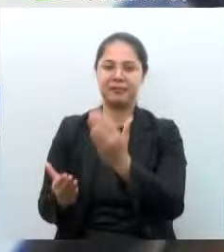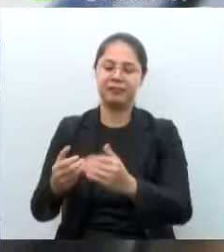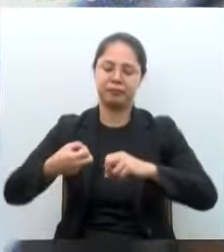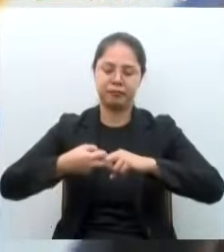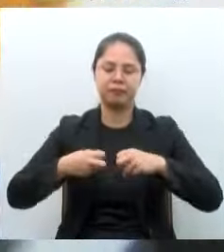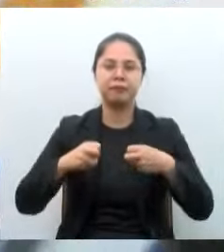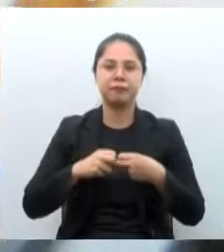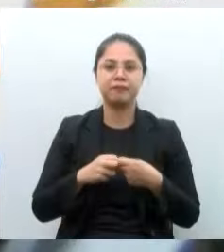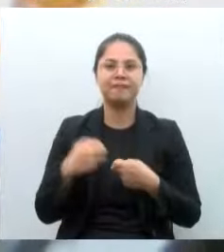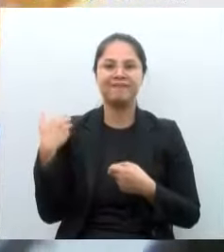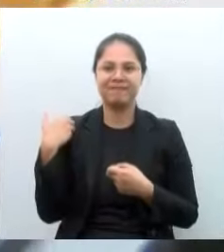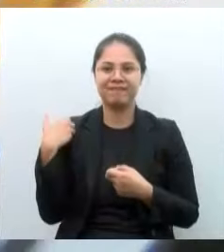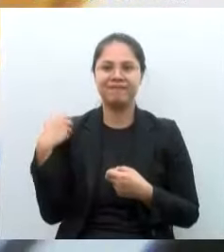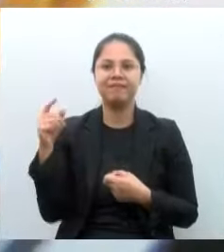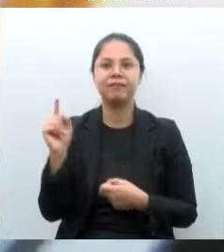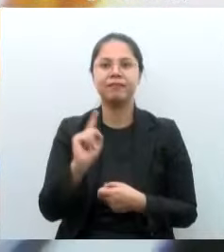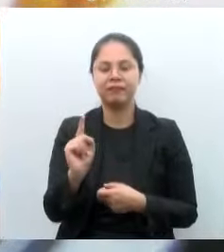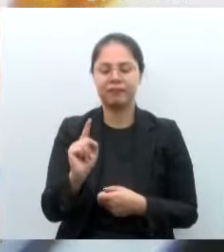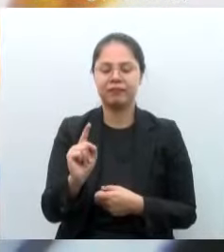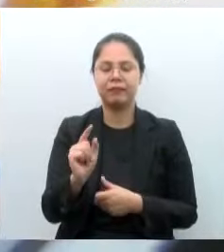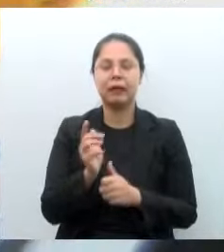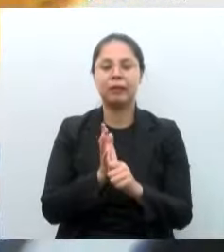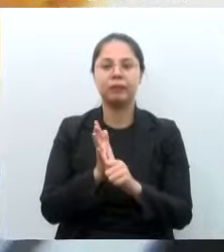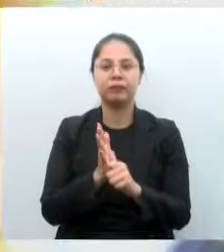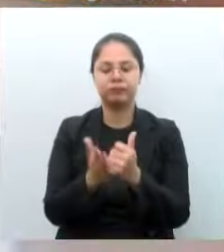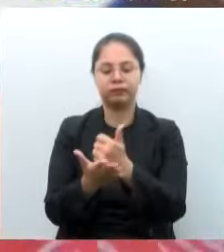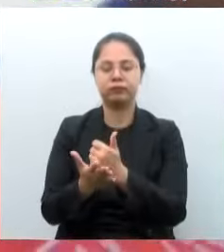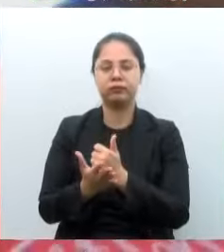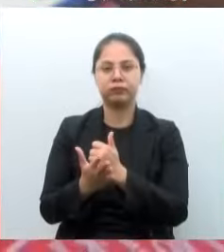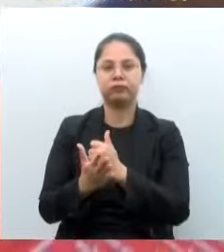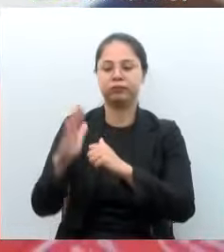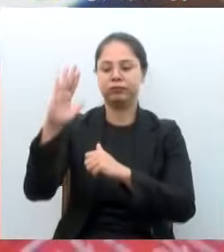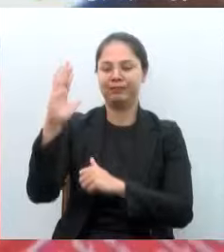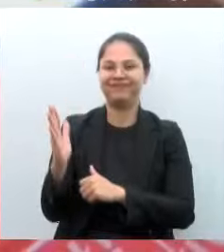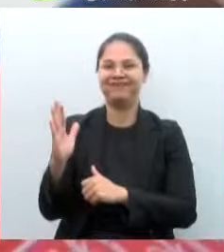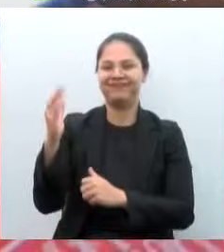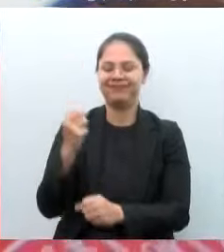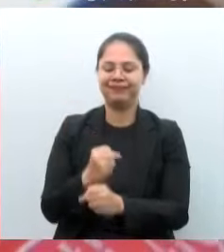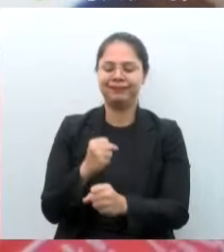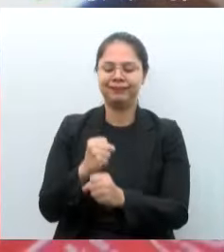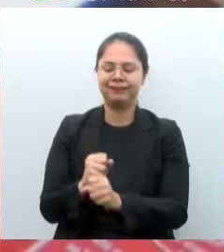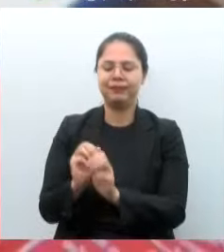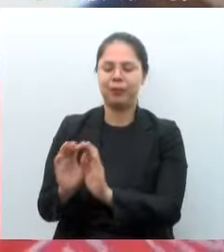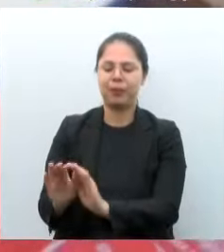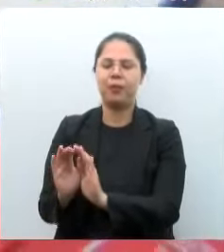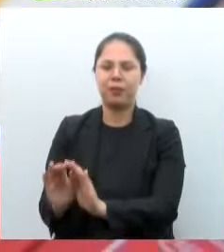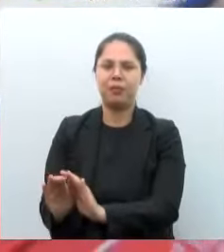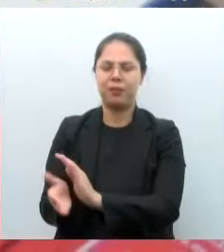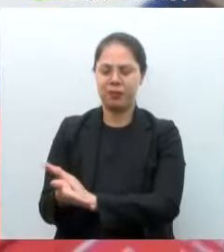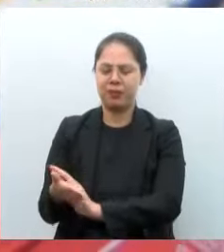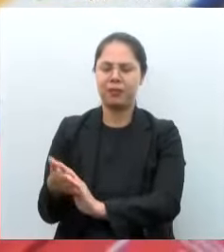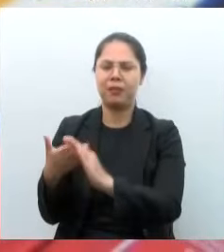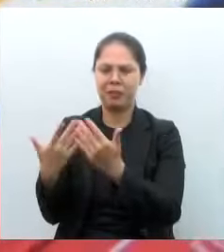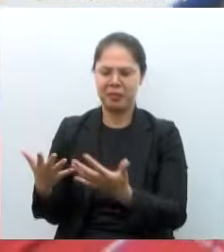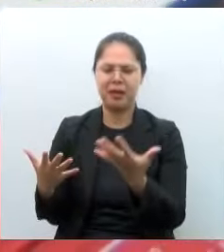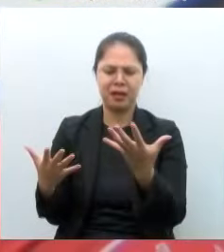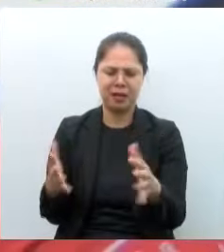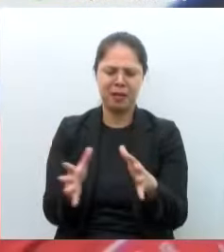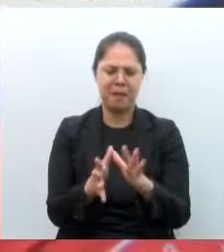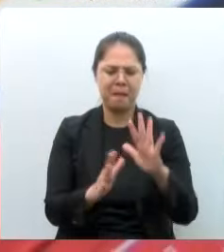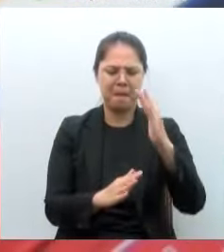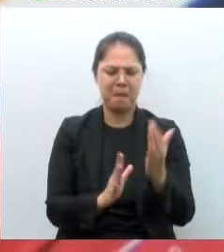าเราก็เลยแก้ปัญหาโดยการที่ให้เขาเนี่ยเอาใบหูกวางเนี่ยไปทำปุ๋ย พอเวลาทำปุ๋ยเสร็จแล้วเนี่ยก็ยังเหลือจำนวนใบ